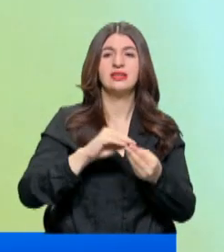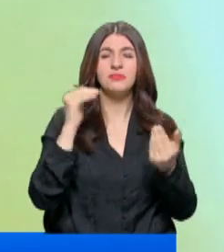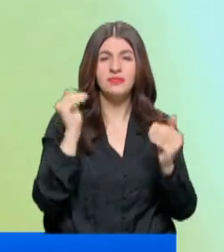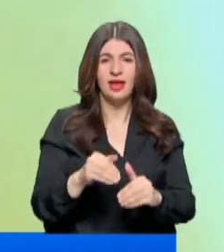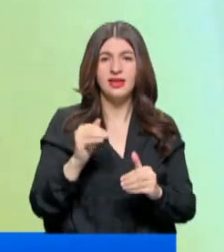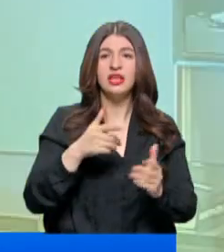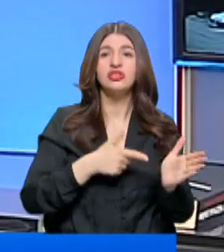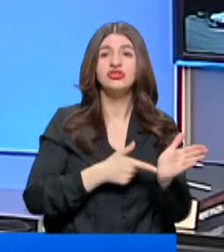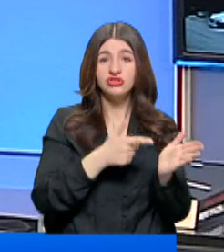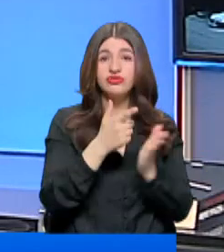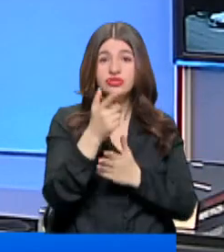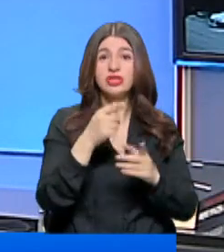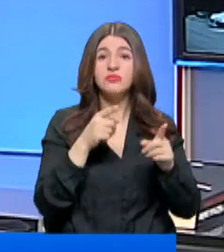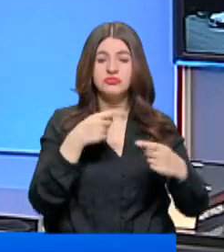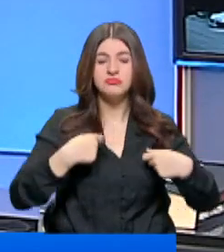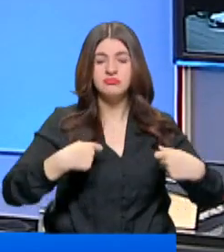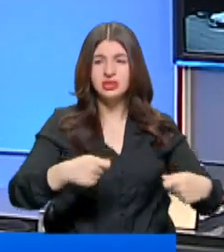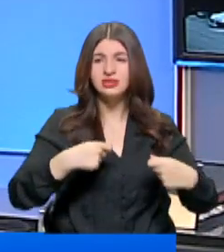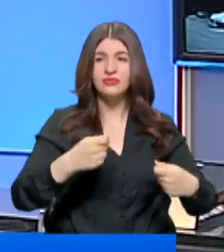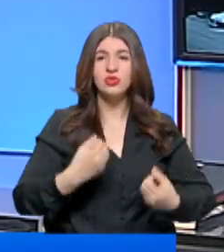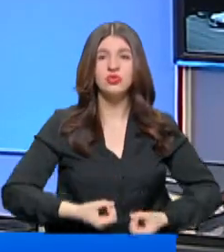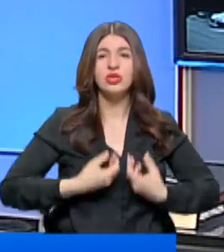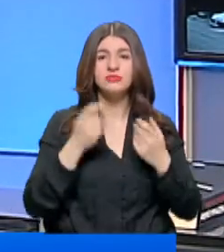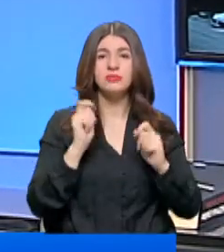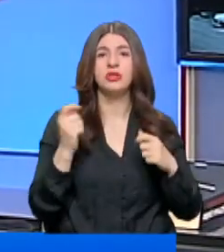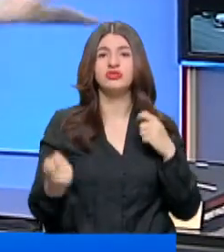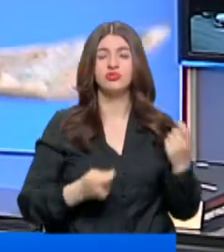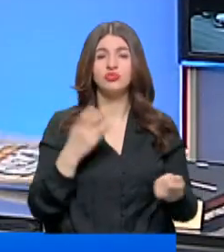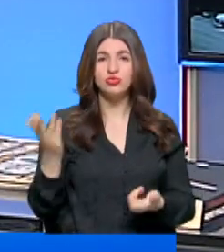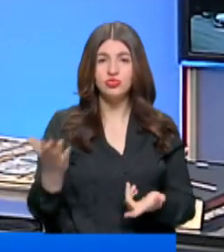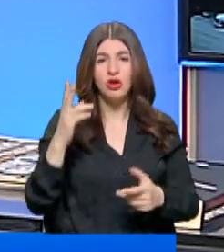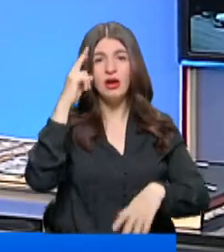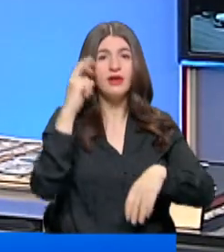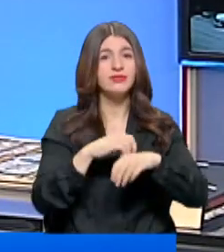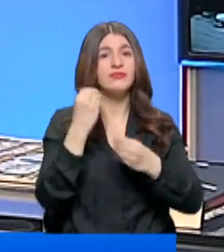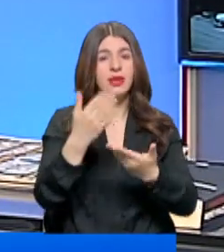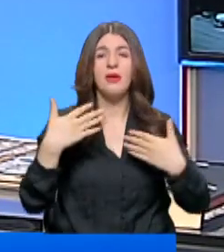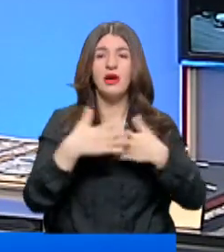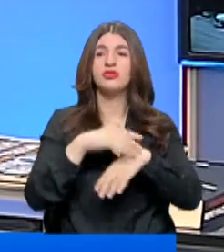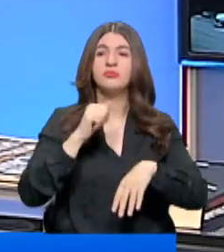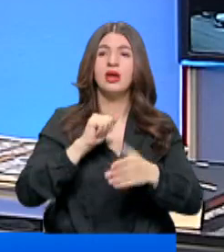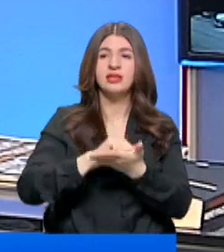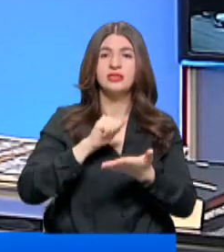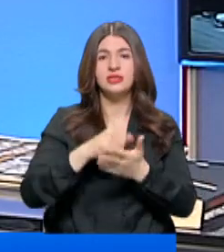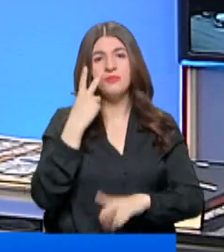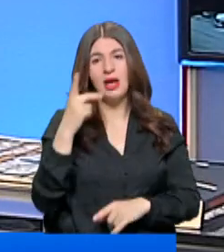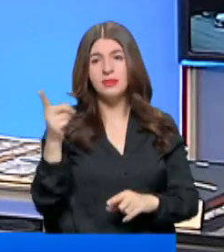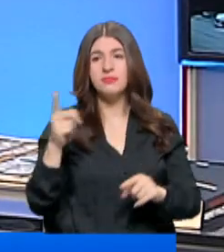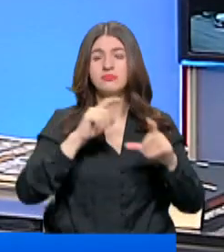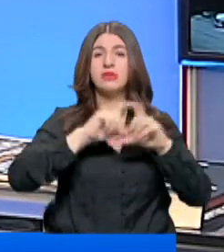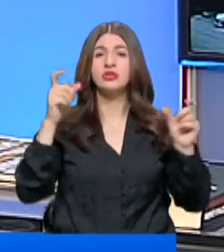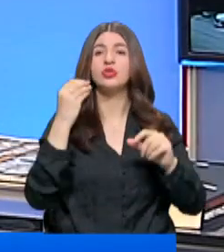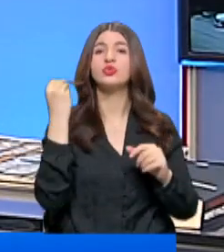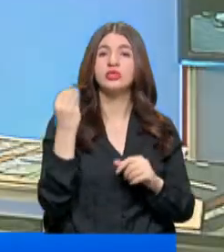geldi Çiftçi de bu maliyetlerle üretim yapmaya çalışıyor hatırlatalım Akşam gazetesi manşeti